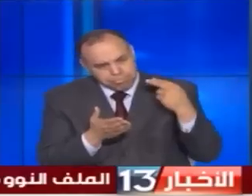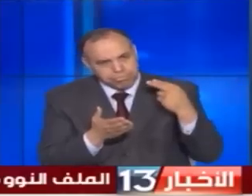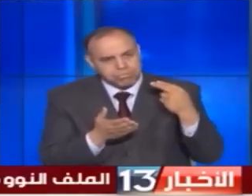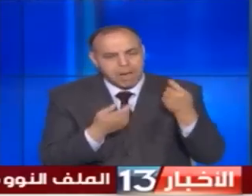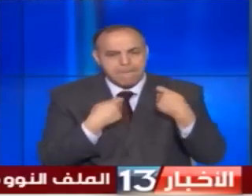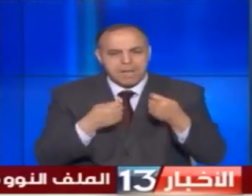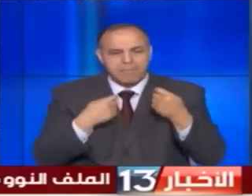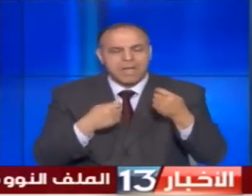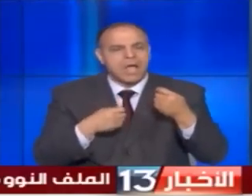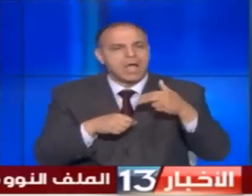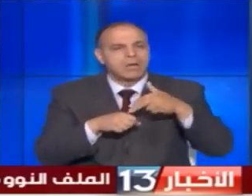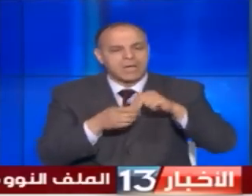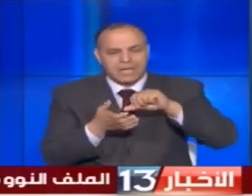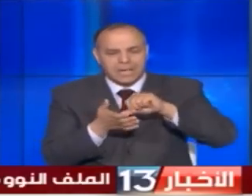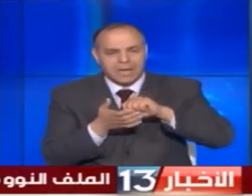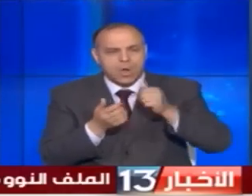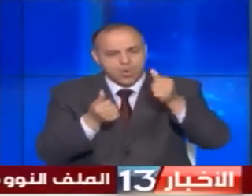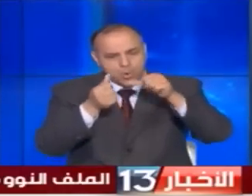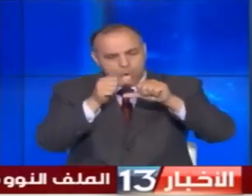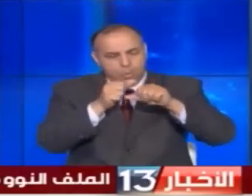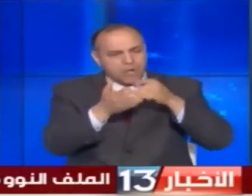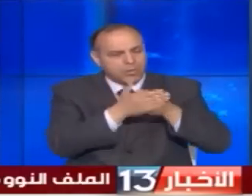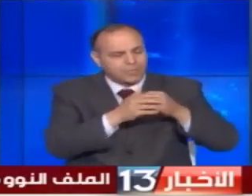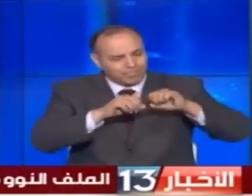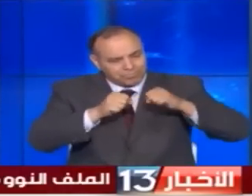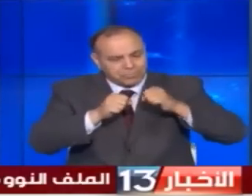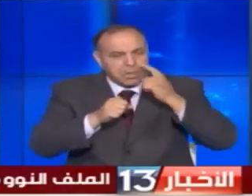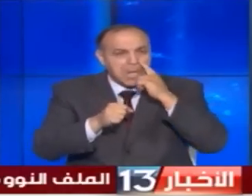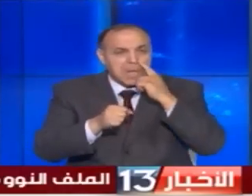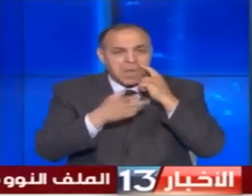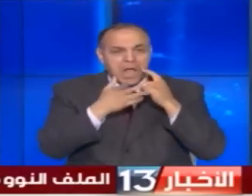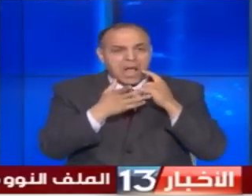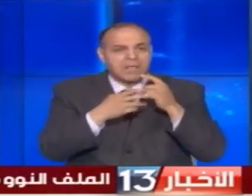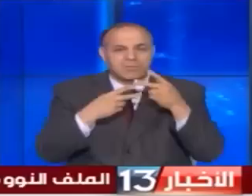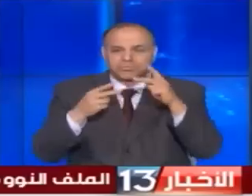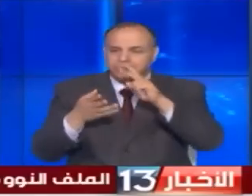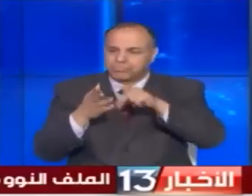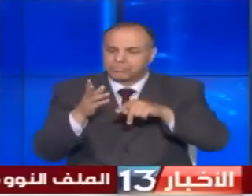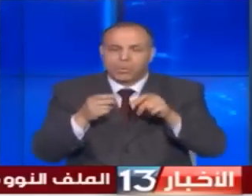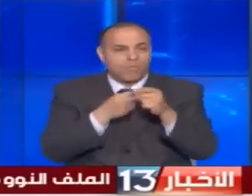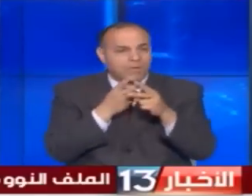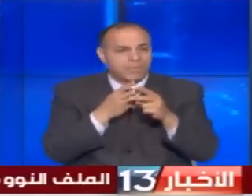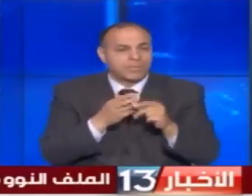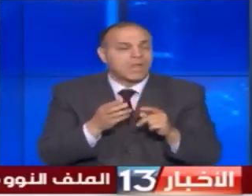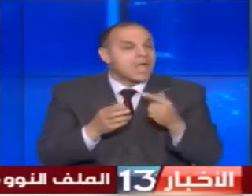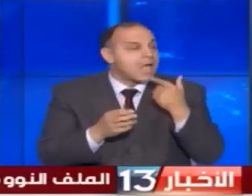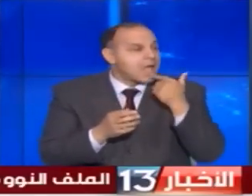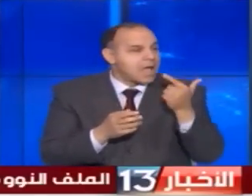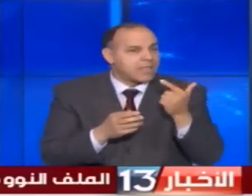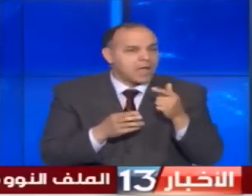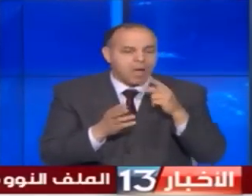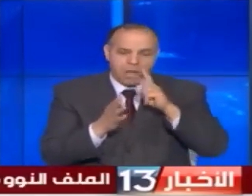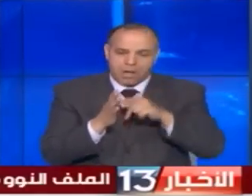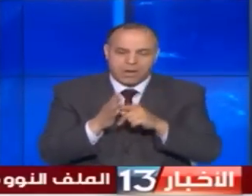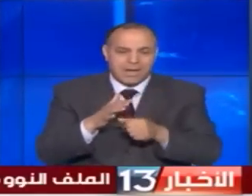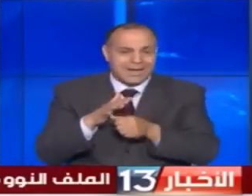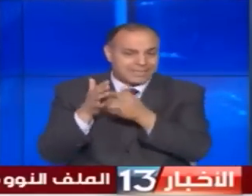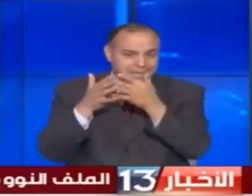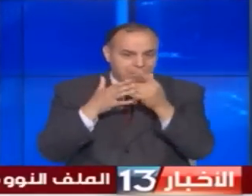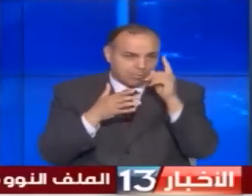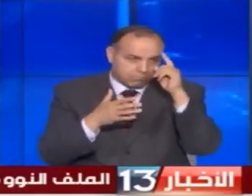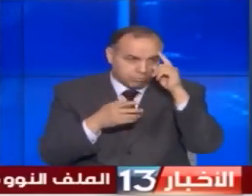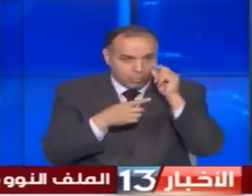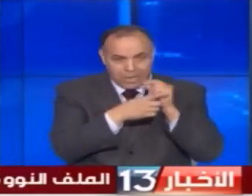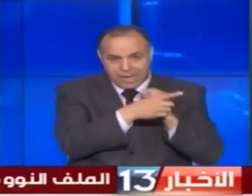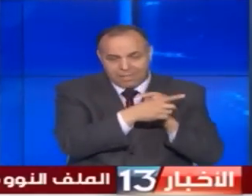الصادرات الايرانيه اليورانيوم المخصب التي يجيزها الاتفاق النووي تزامنا مع دخول قرار الرئيس الامريكي دونالد